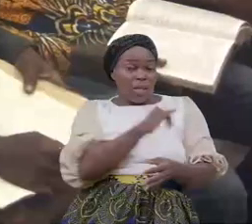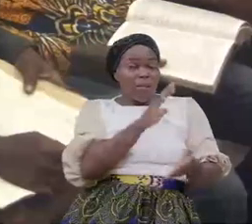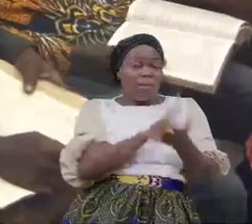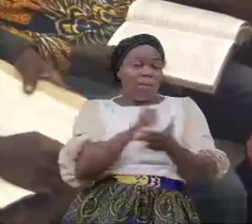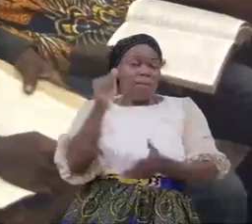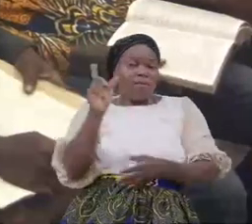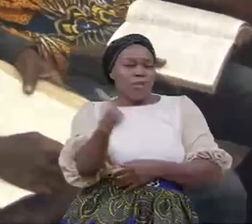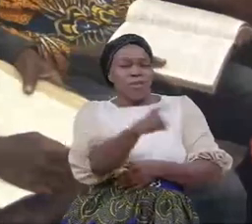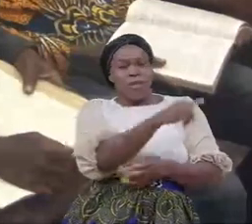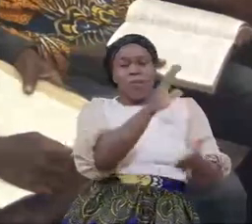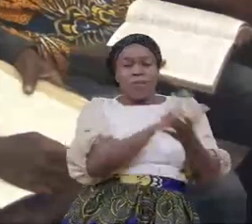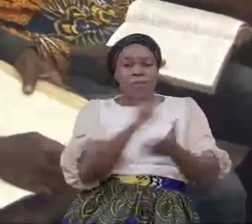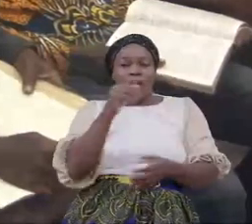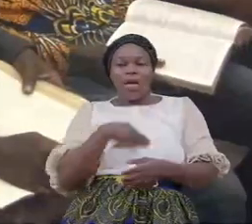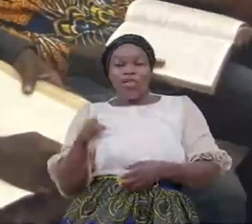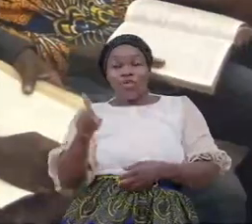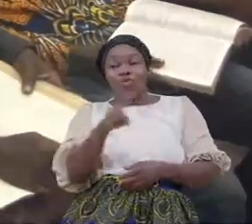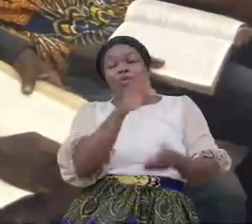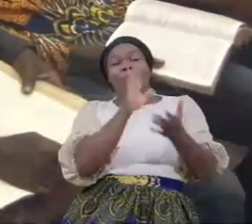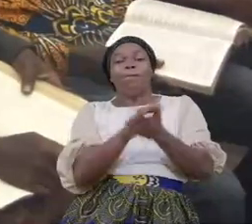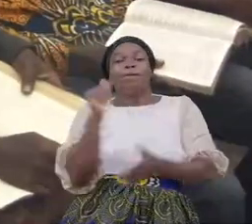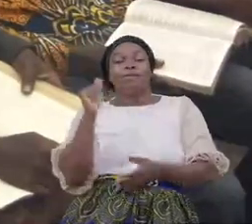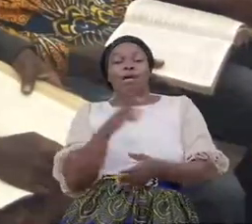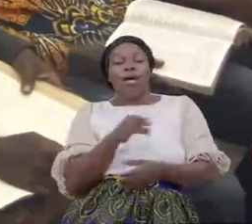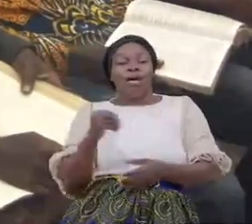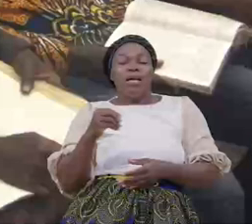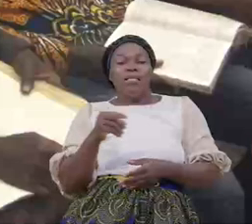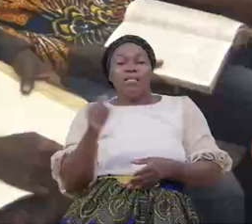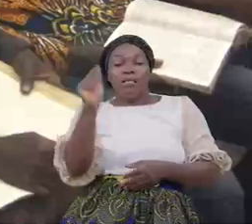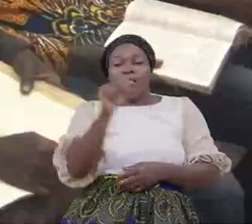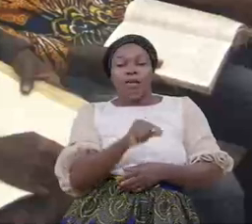De cela, je crois. C'est pourquoi je me réjouis.